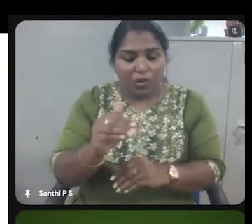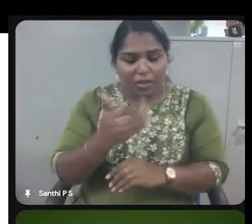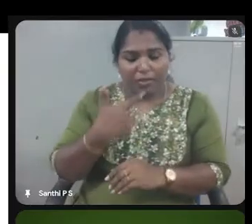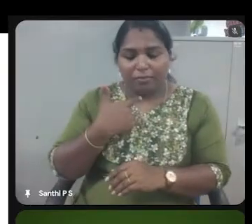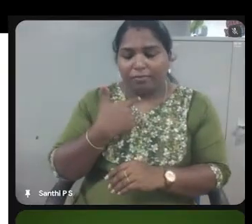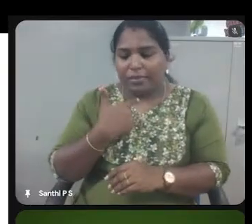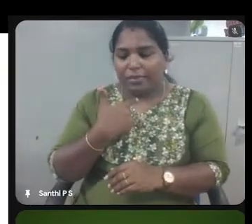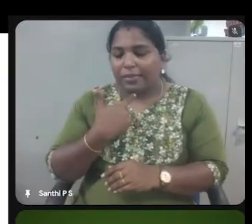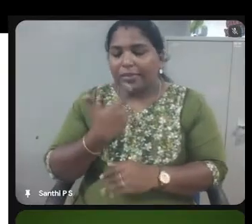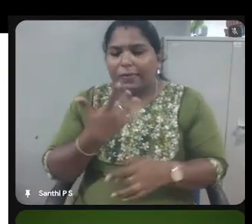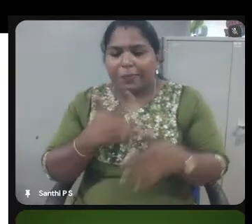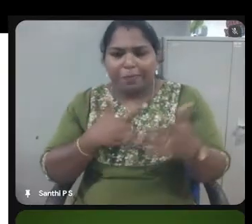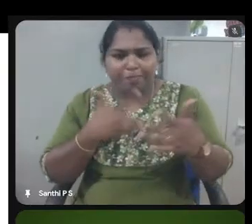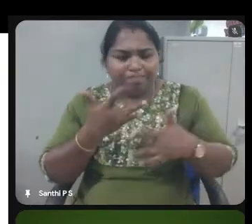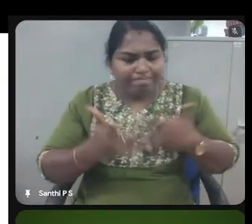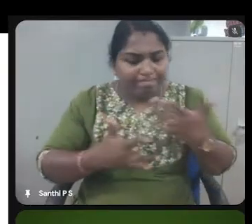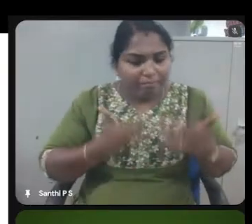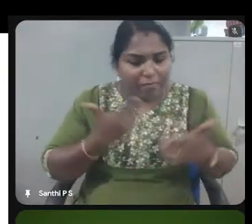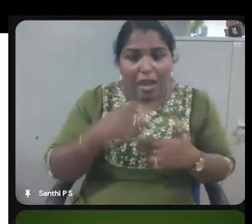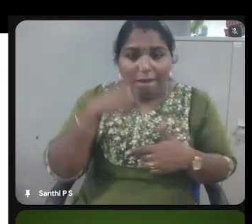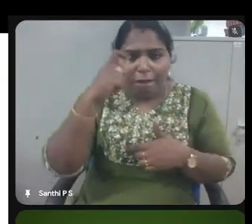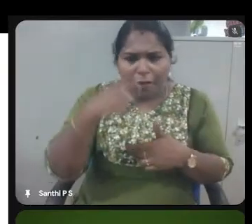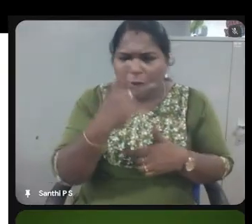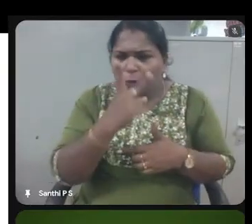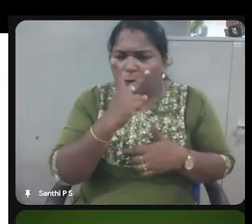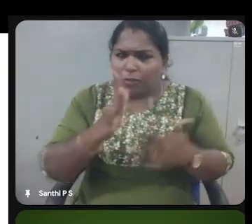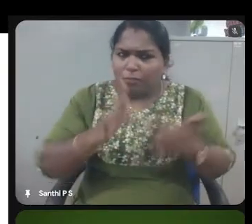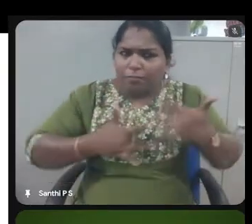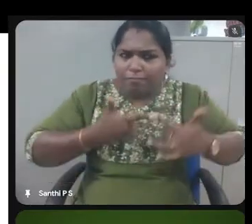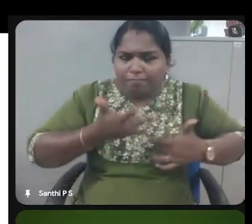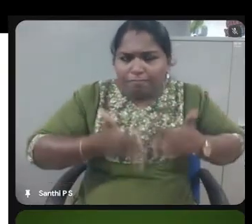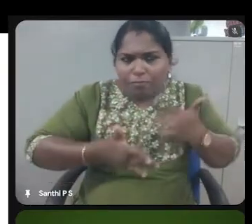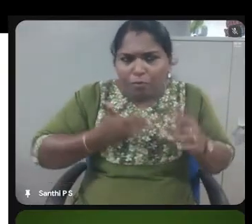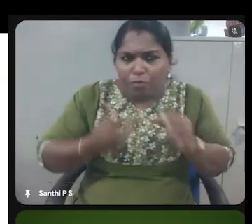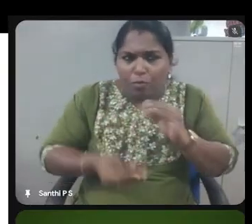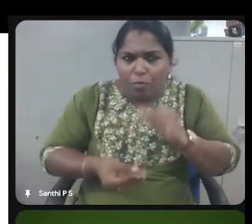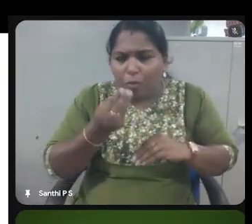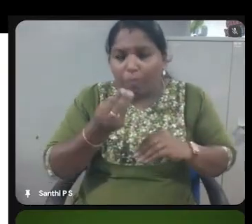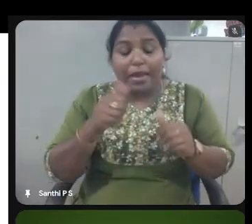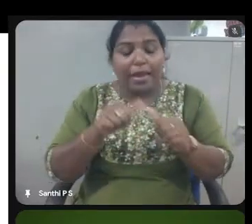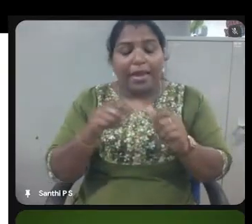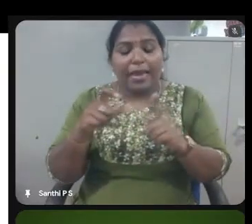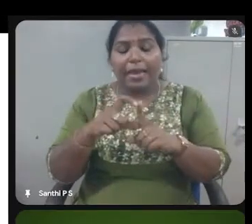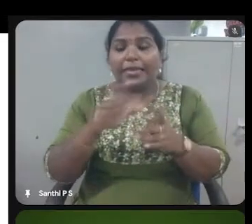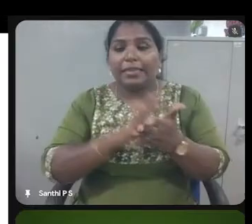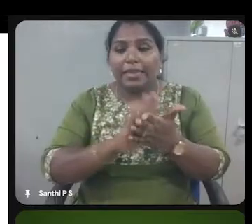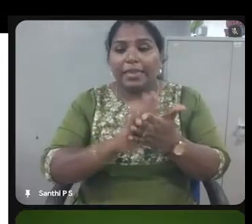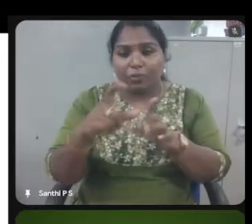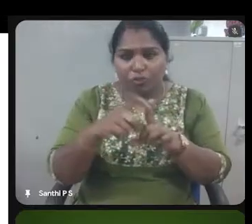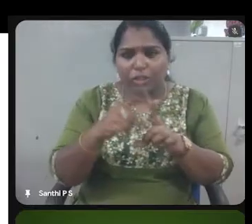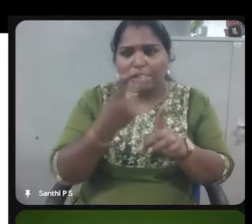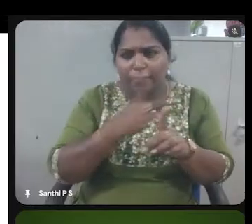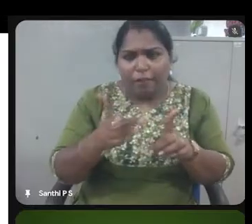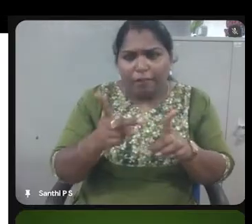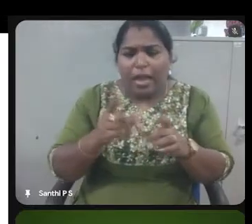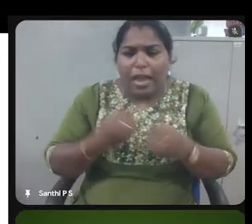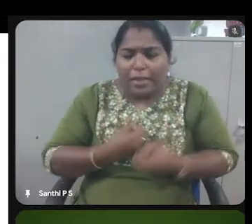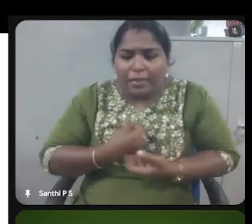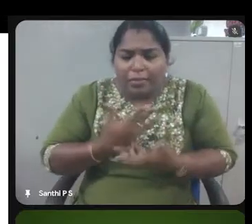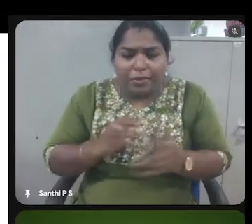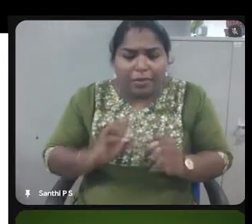പറയാ ഭയങ്കര സ്റ്റിമുലേറ്റിംഗ് ആണ്. കൊക്കോമെലൻ ഒക്കെ സ്ഥിരമായിട്ട് കാണുന്ന കുട്ടികളില് ADHD പോലുള്ള ട്രേറ്റ്സ് ഒക്കെ കാണുന്നു